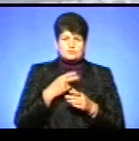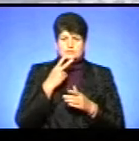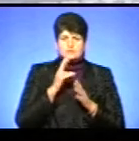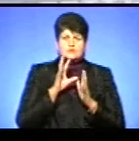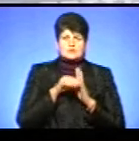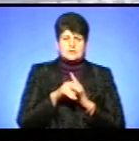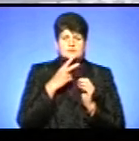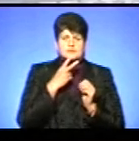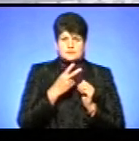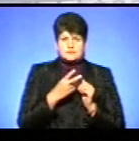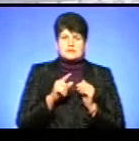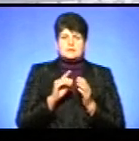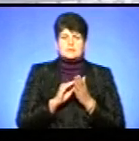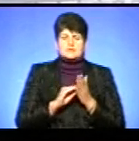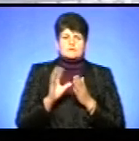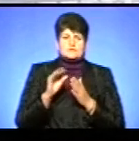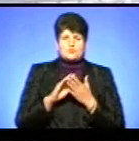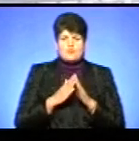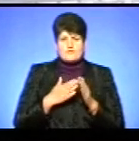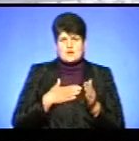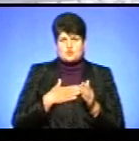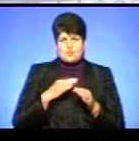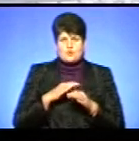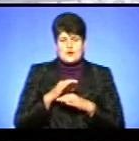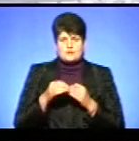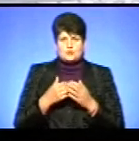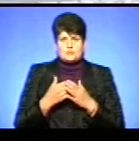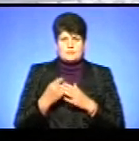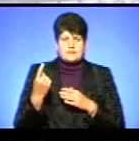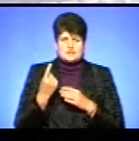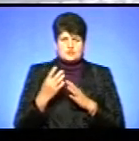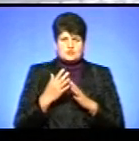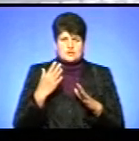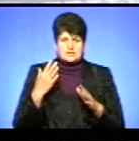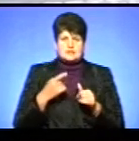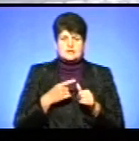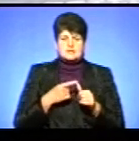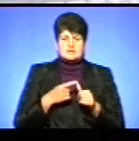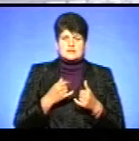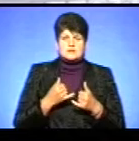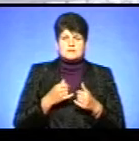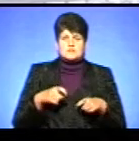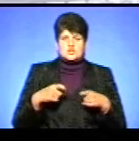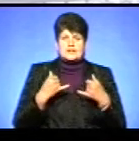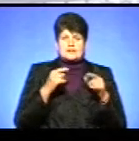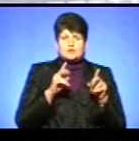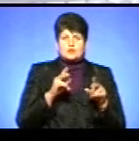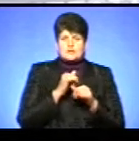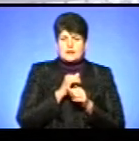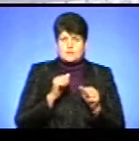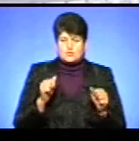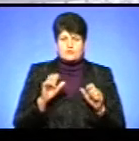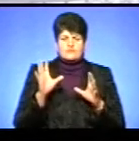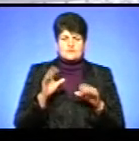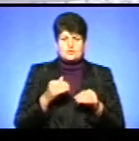там розписані усі умови нашого проекту. Тобто перша хвиля в нас звучить як «Біжи заради тих, хто не може». Усі бажаючі